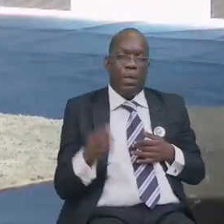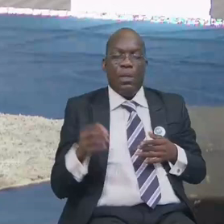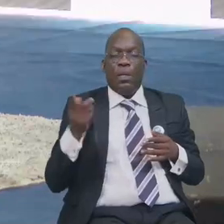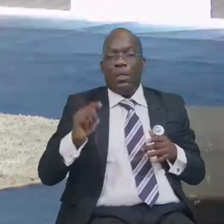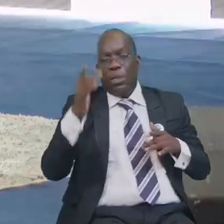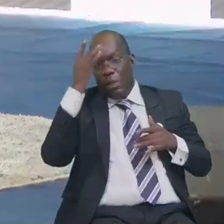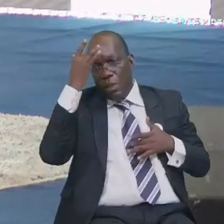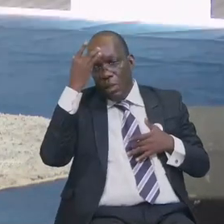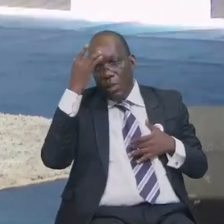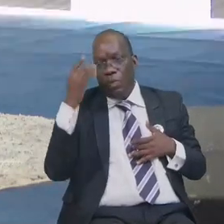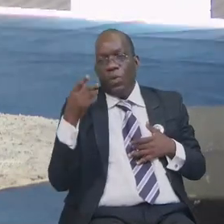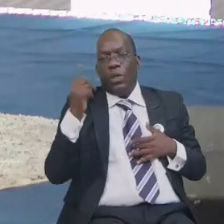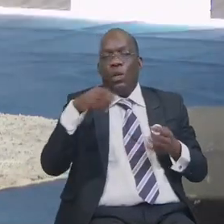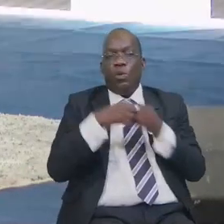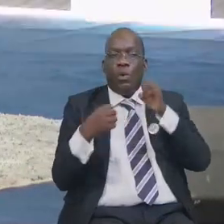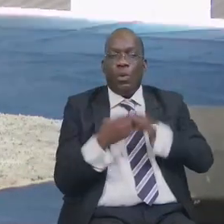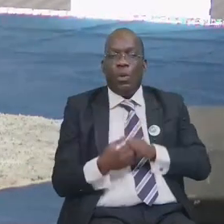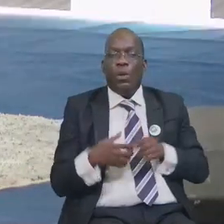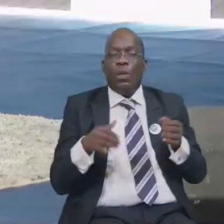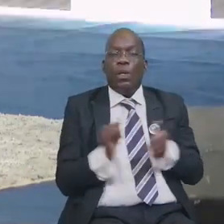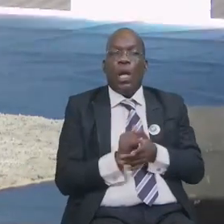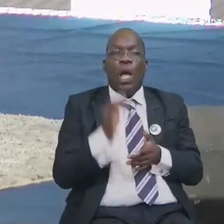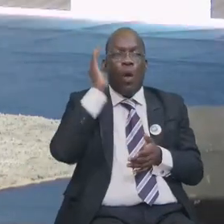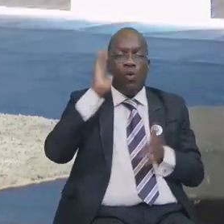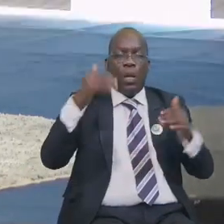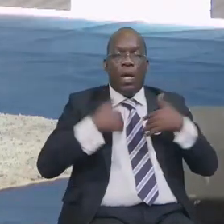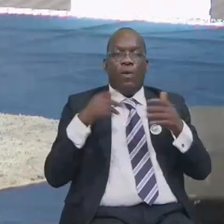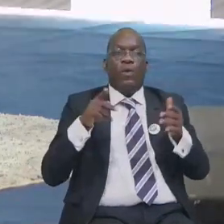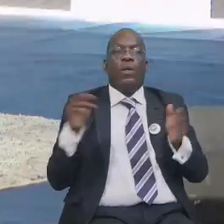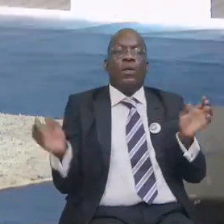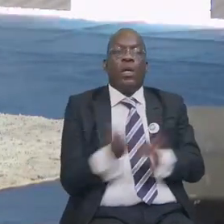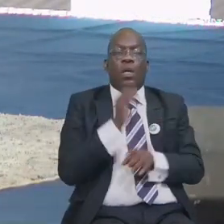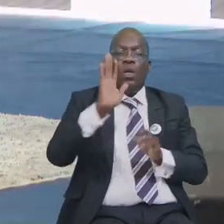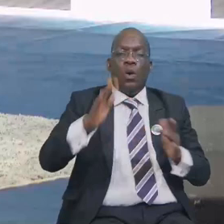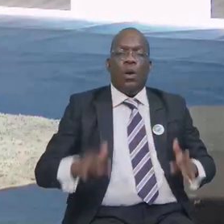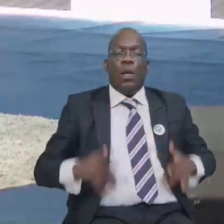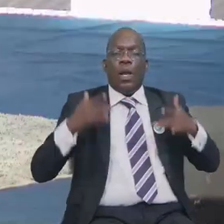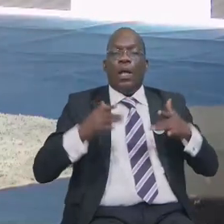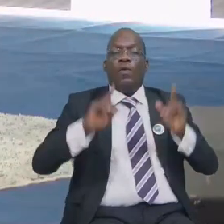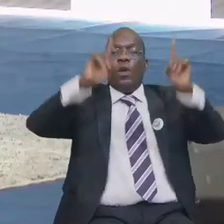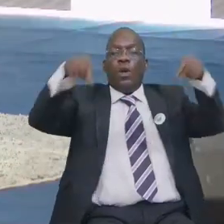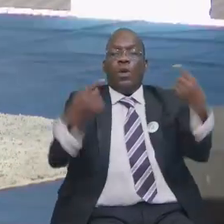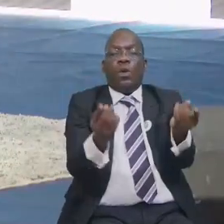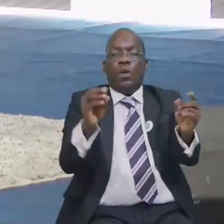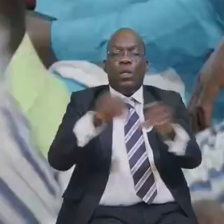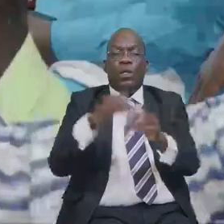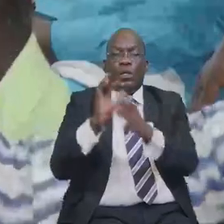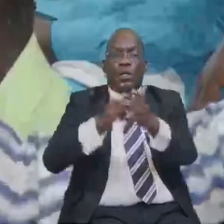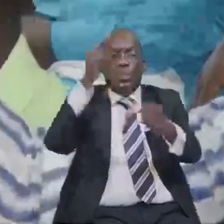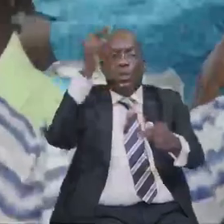qui a résisté, la maladie qui pourrait ôter ta vie, partit au nom de